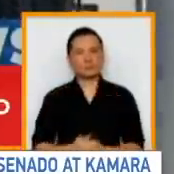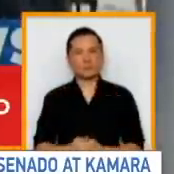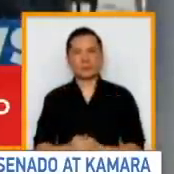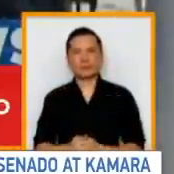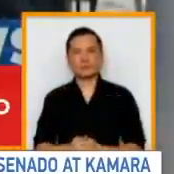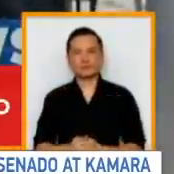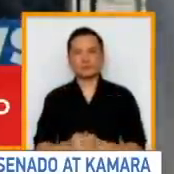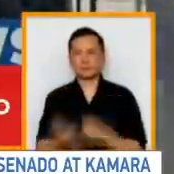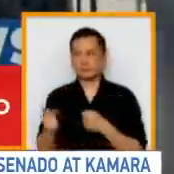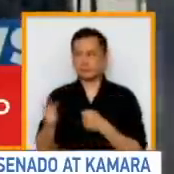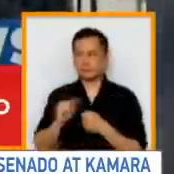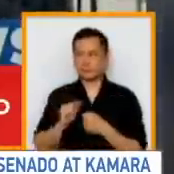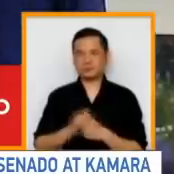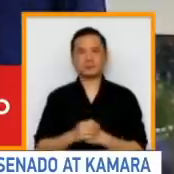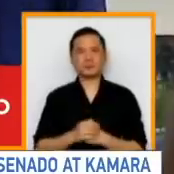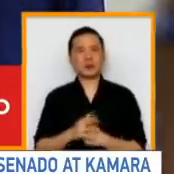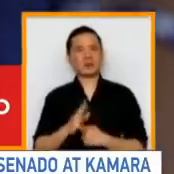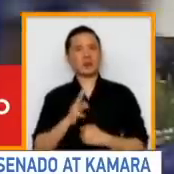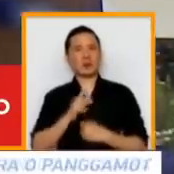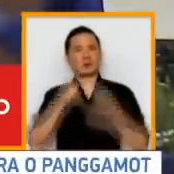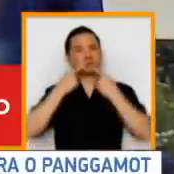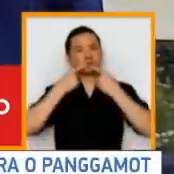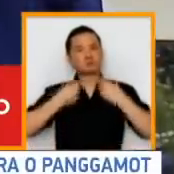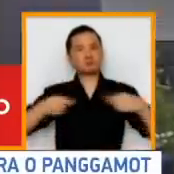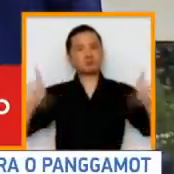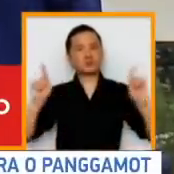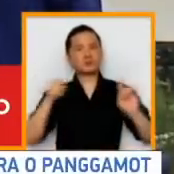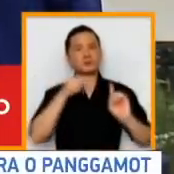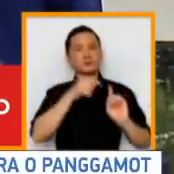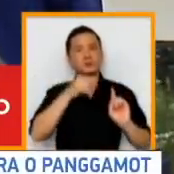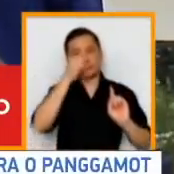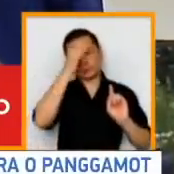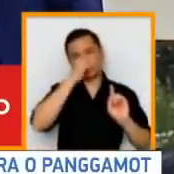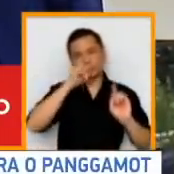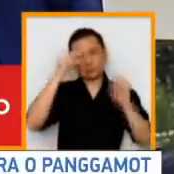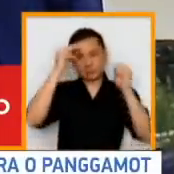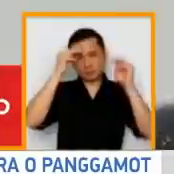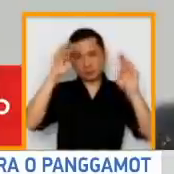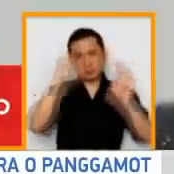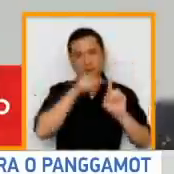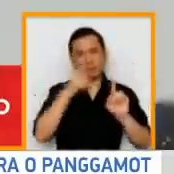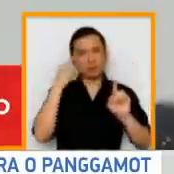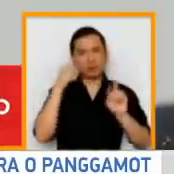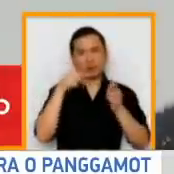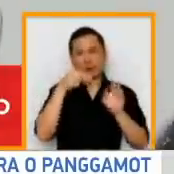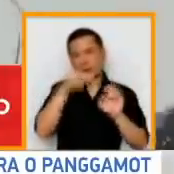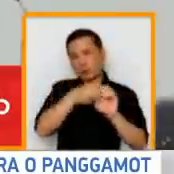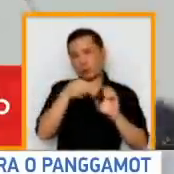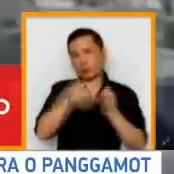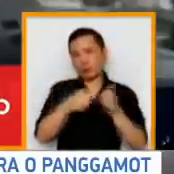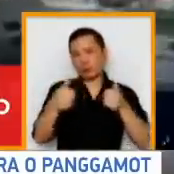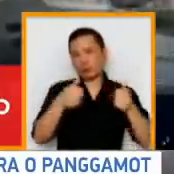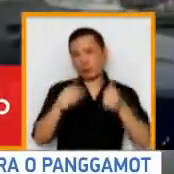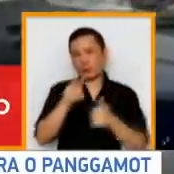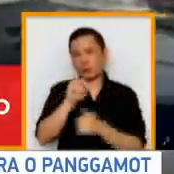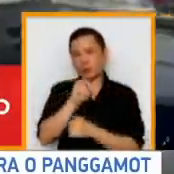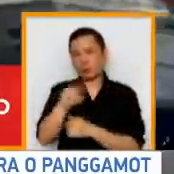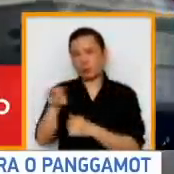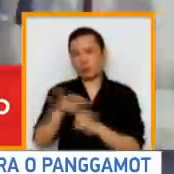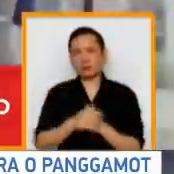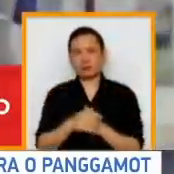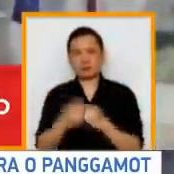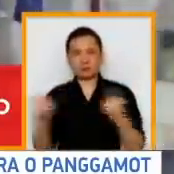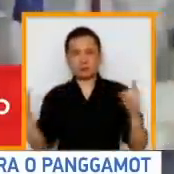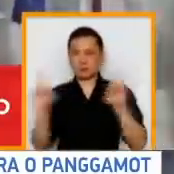Formal nang nagdeklara ng kanyang pagtakbong pangulo sa 2022 si Manila Mayor Isko Moreno kasama ang kanyang running mate na si Dr.